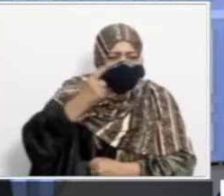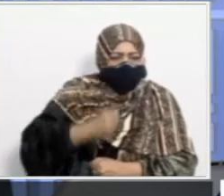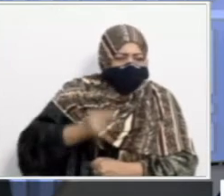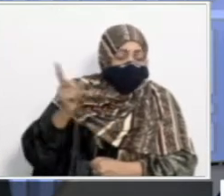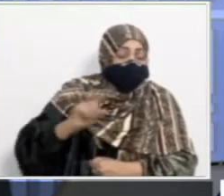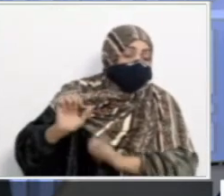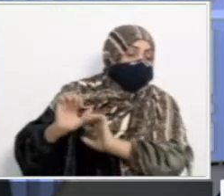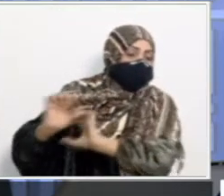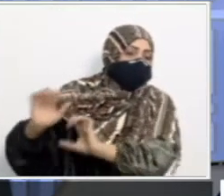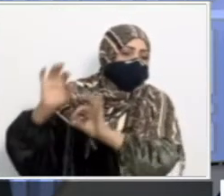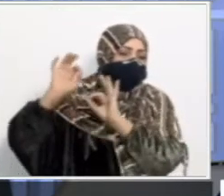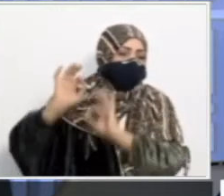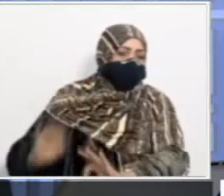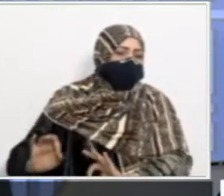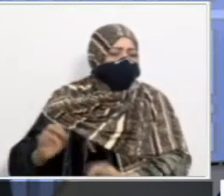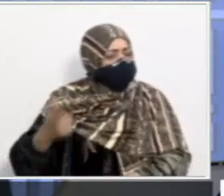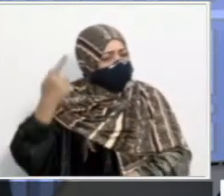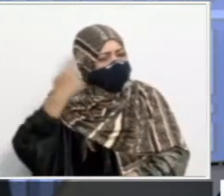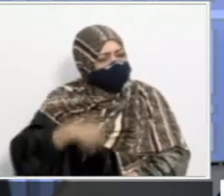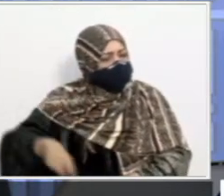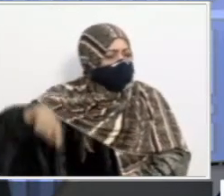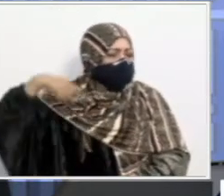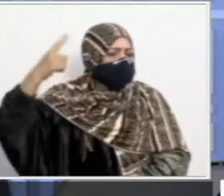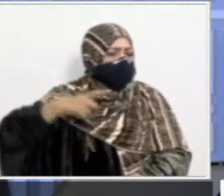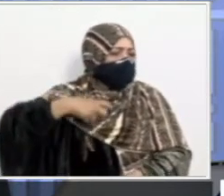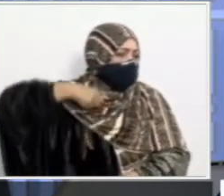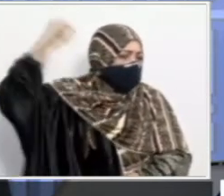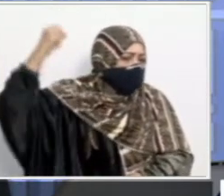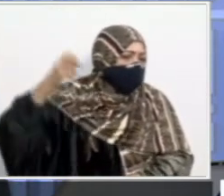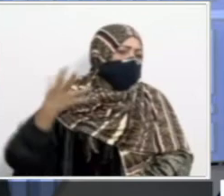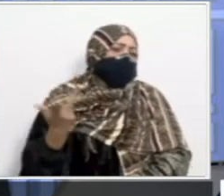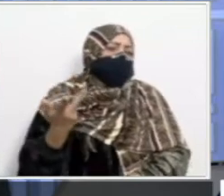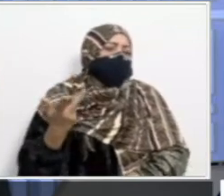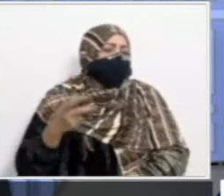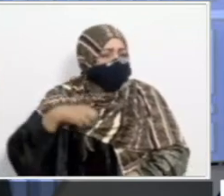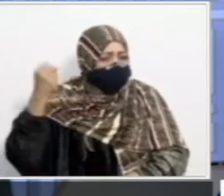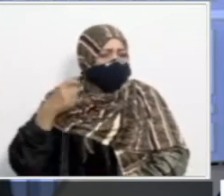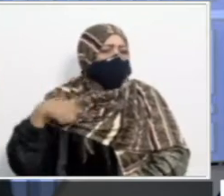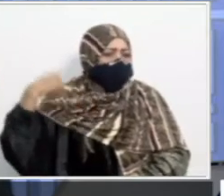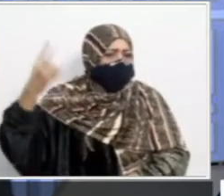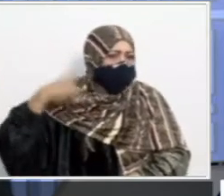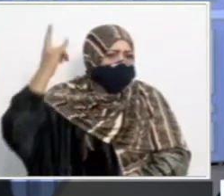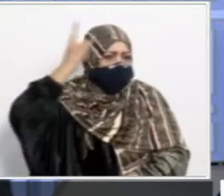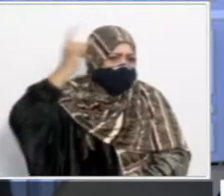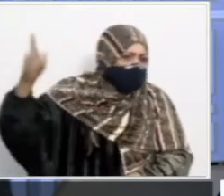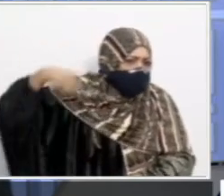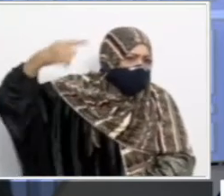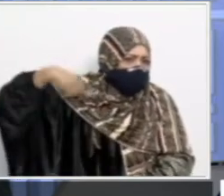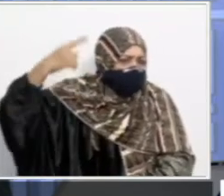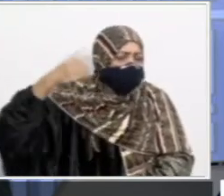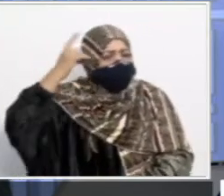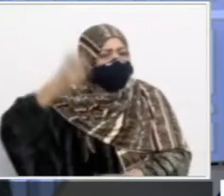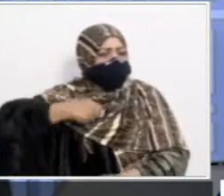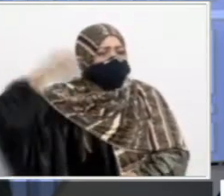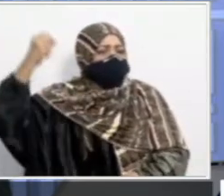تفكيره في الانتحار وربما حتى الانتحار أصلا، مش التفكير فقط، ليس مجرد تفكير. فلابد من علاج الوسواس في